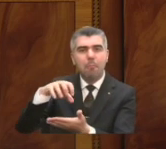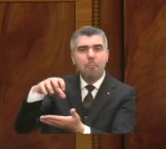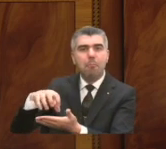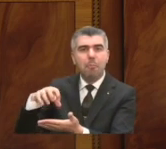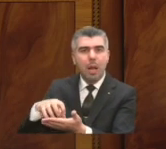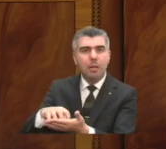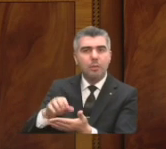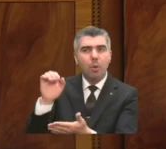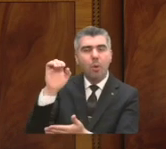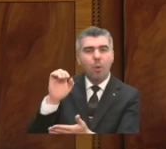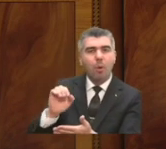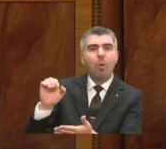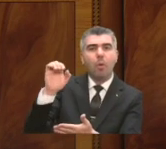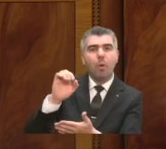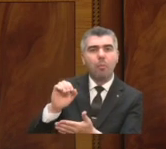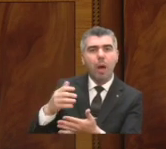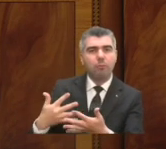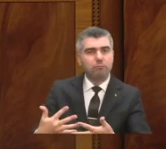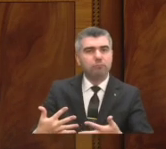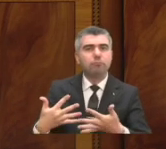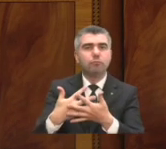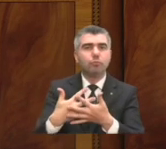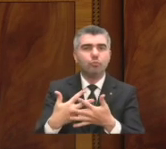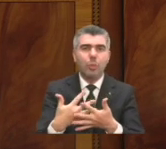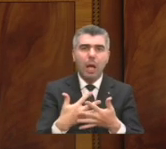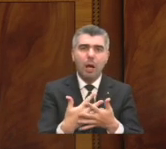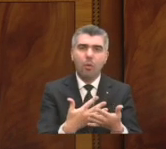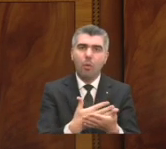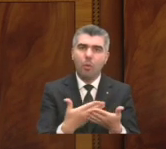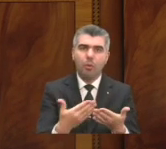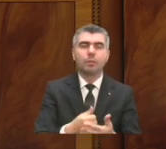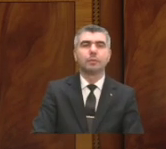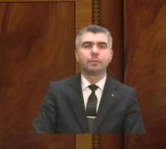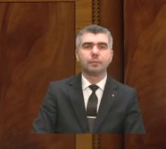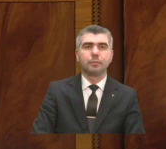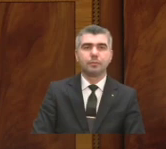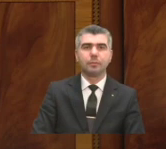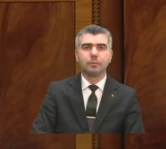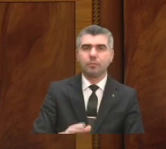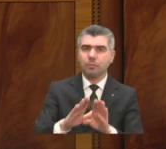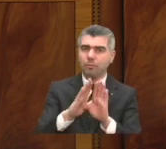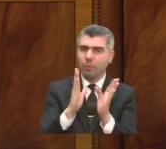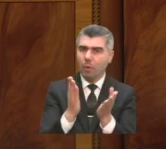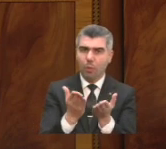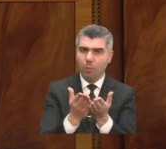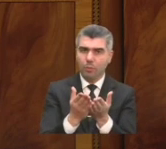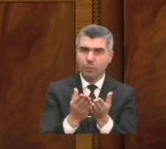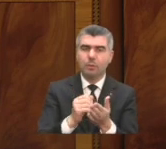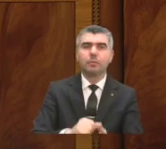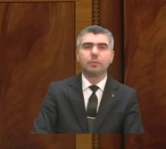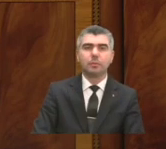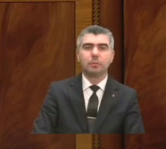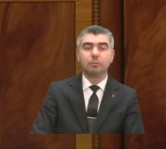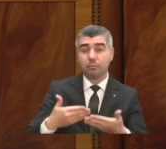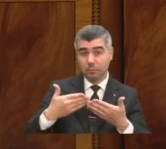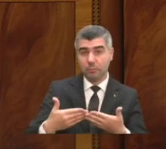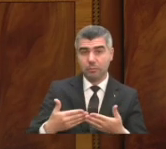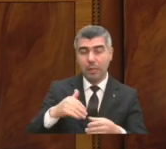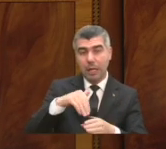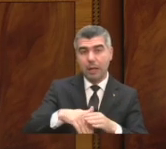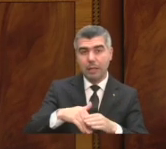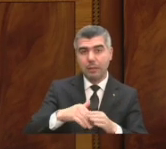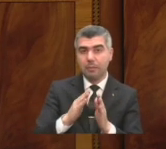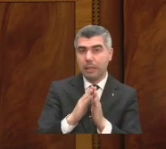بالنسبة لأوروبا في علاقاتها وشراكاتها جنوبا. لكل هذه الاعتبارات فإننا في فريق